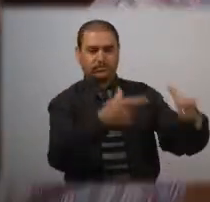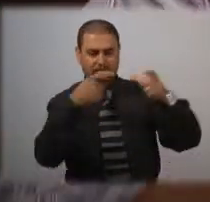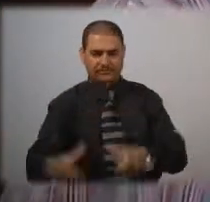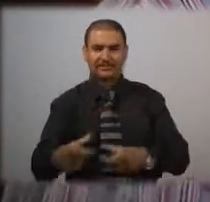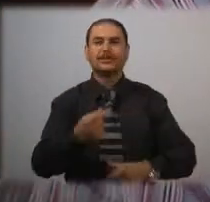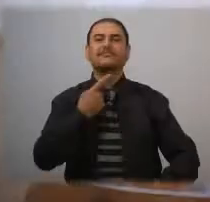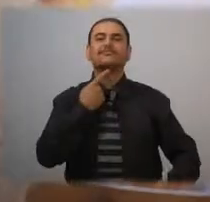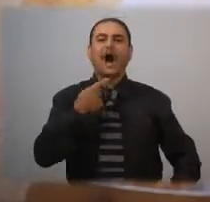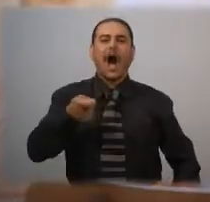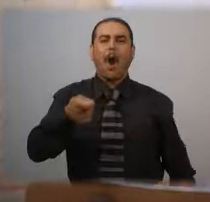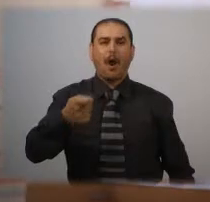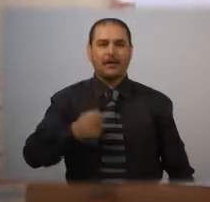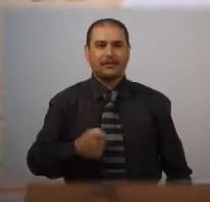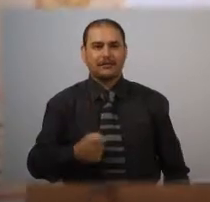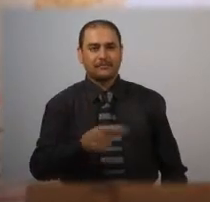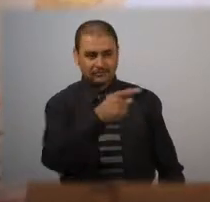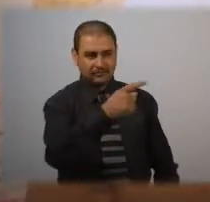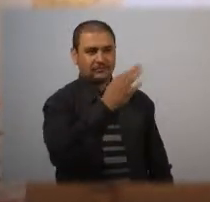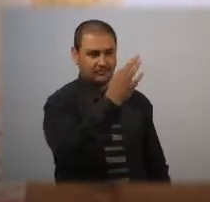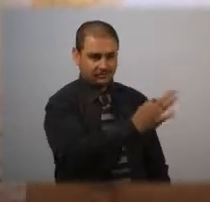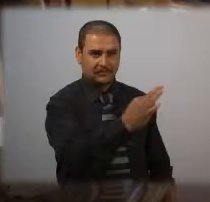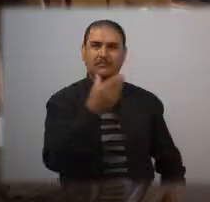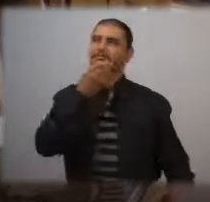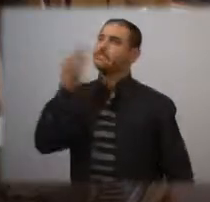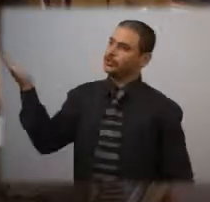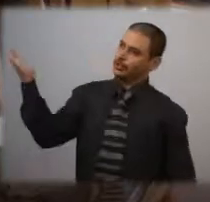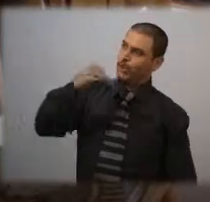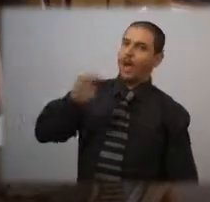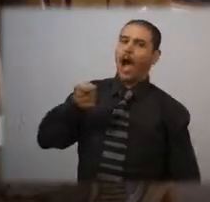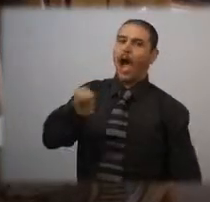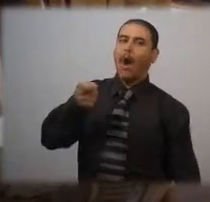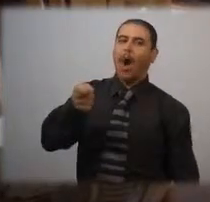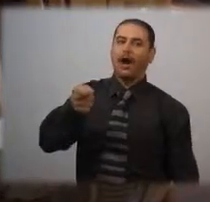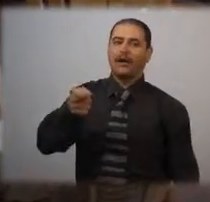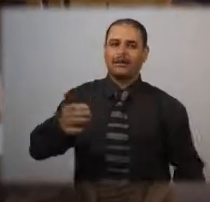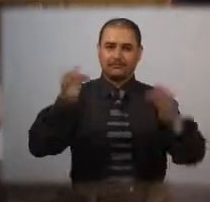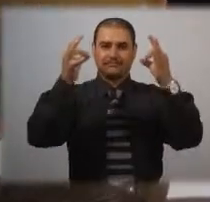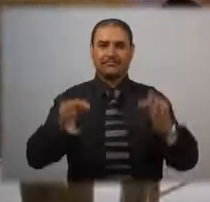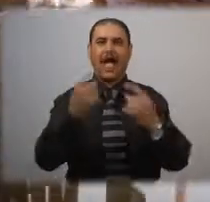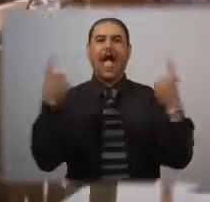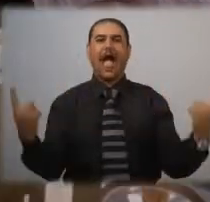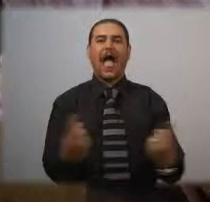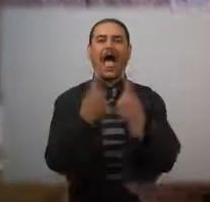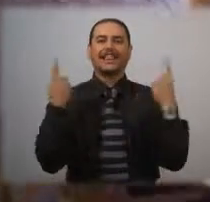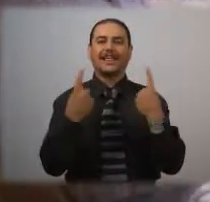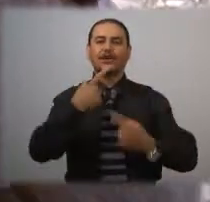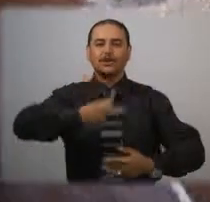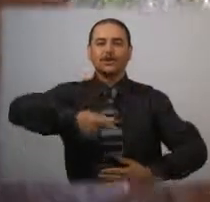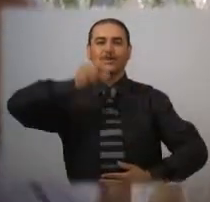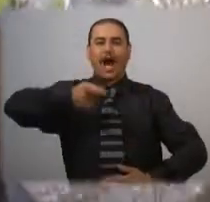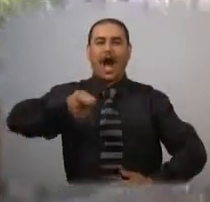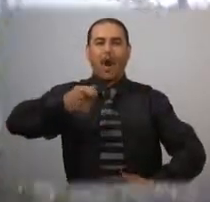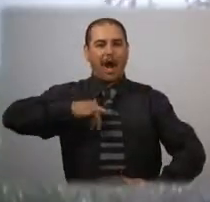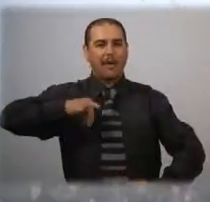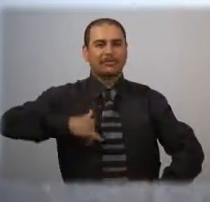قله ادب خلاص صار يجيني تعرف الحق معك يا مختار كاستين قهوه مش مزبوطه بدي اياها قهوه عاديه عاديه على الاخر